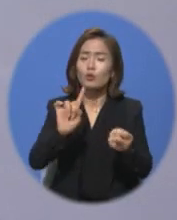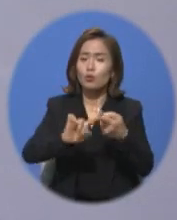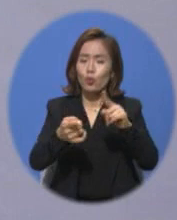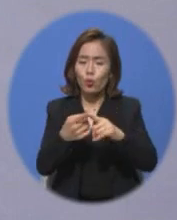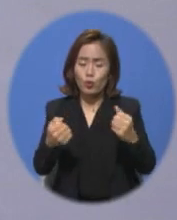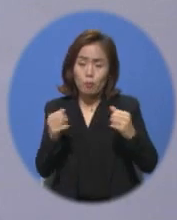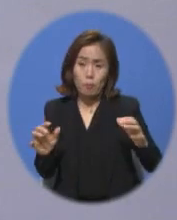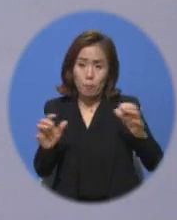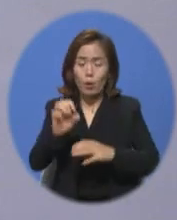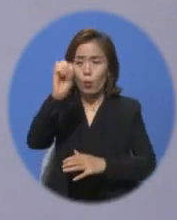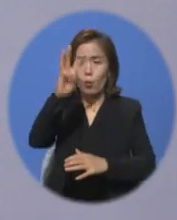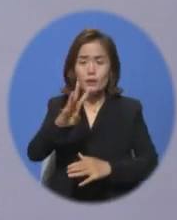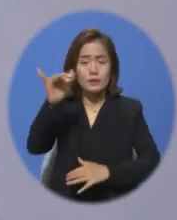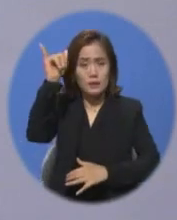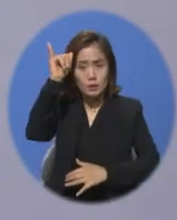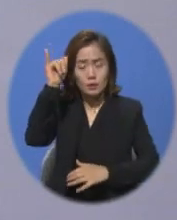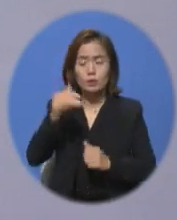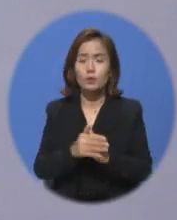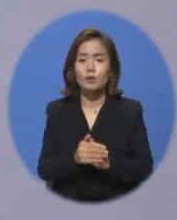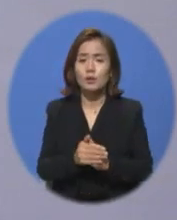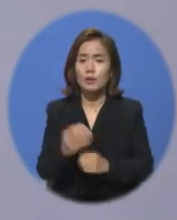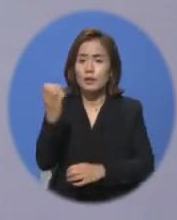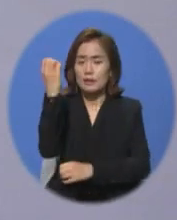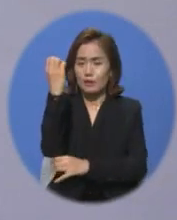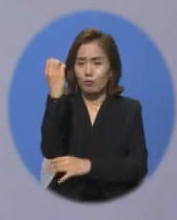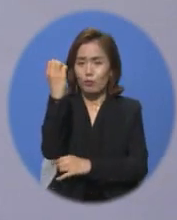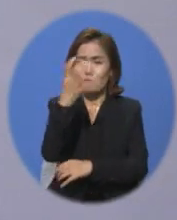산업의청사진을그렸습니다.